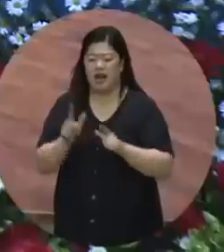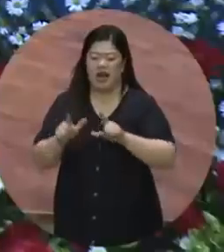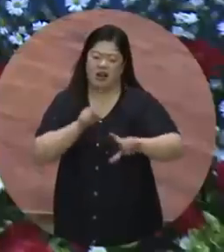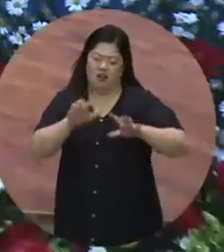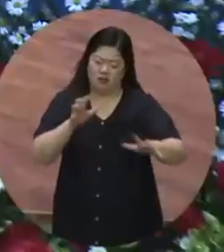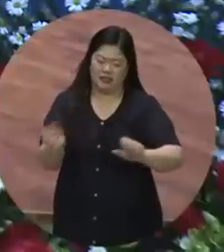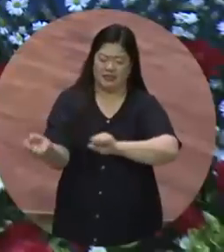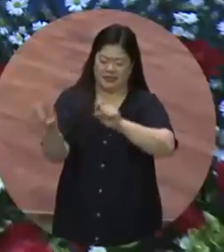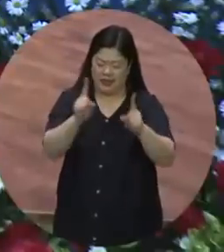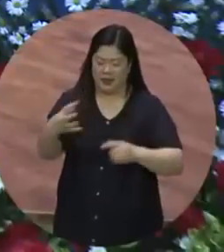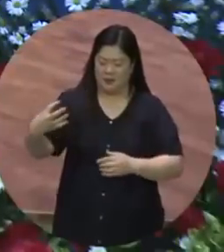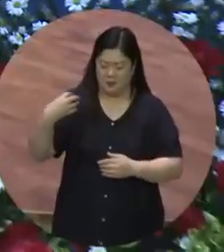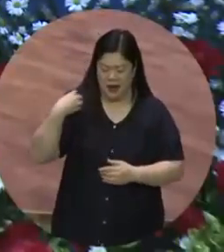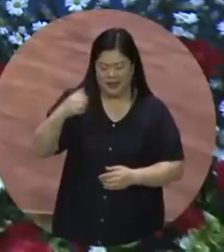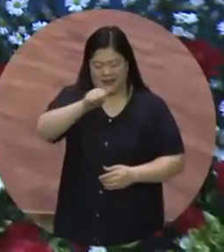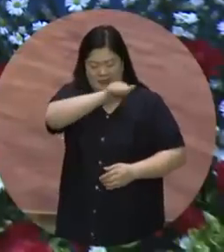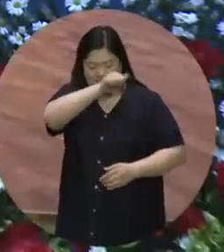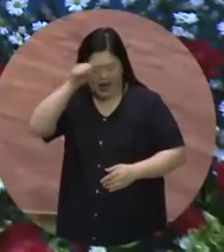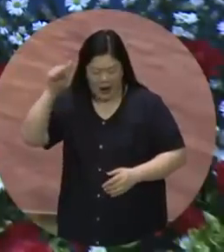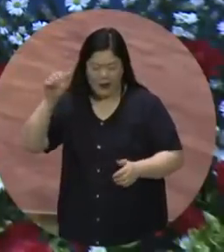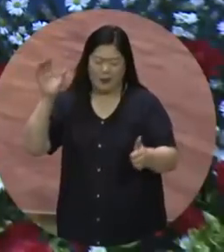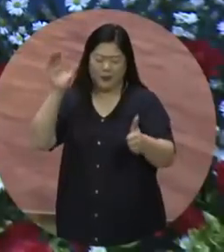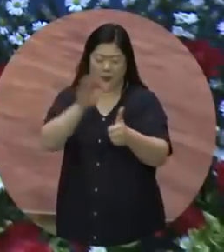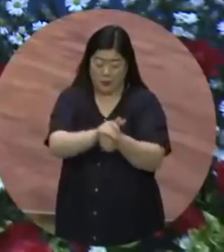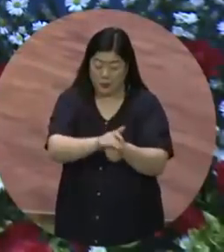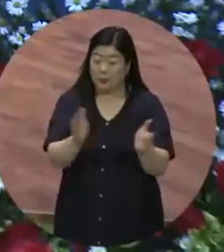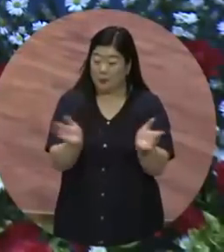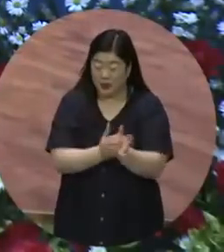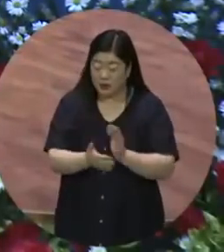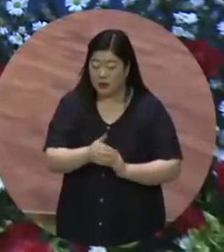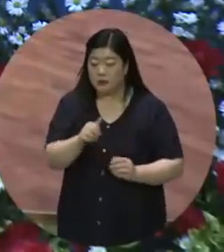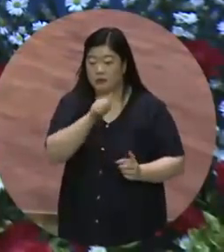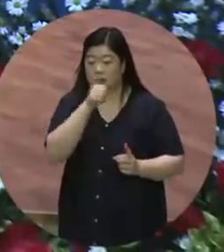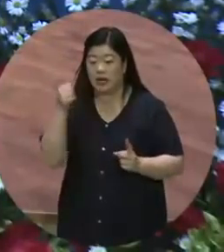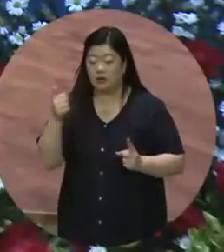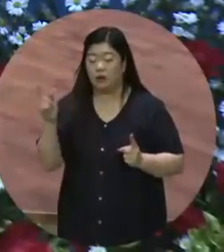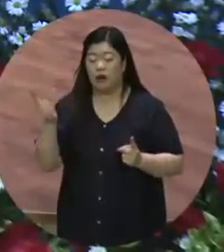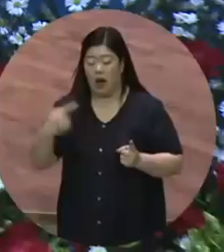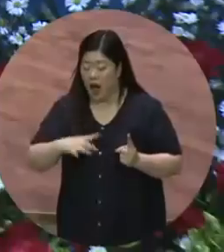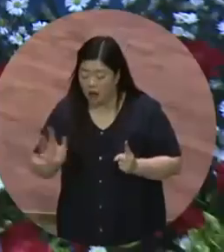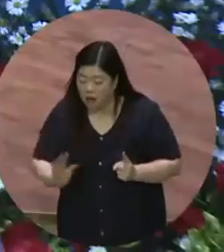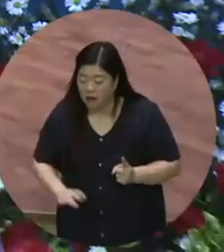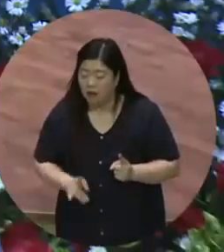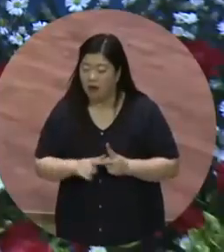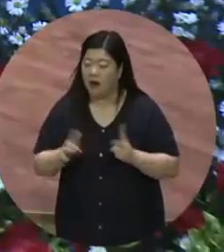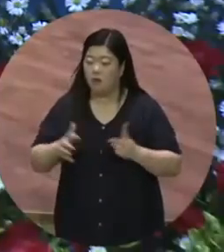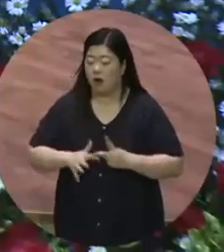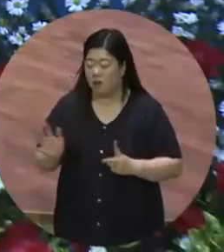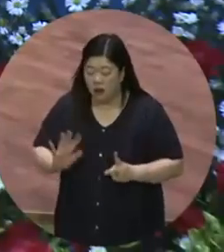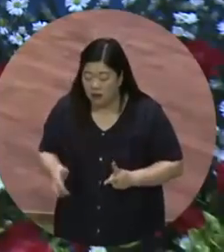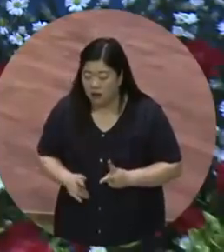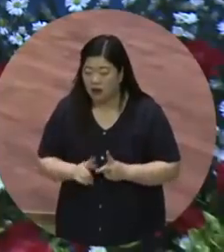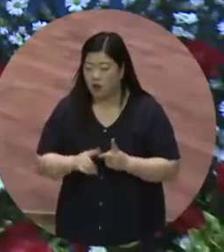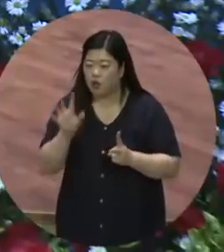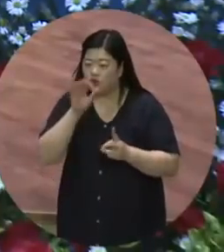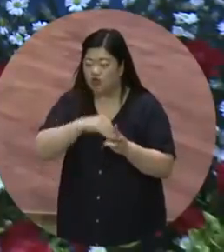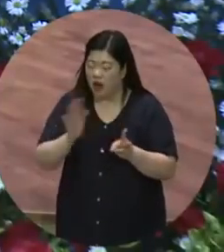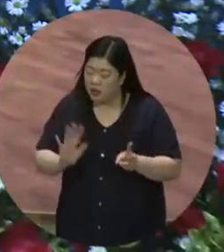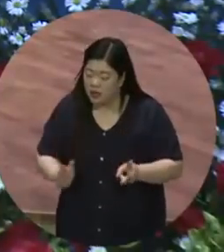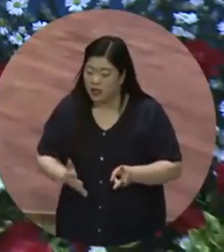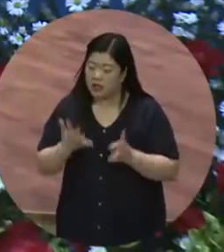무슨 장로회 참석도 안 하고 장로회 기도회도 안 하고 장로회 모임도 안 하고 장로 그 무슨